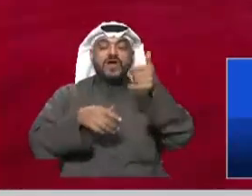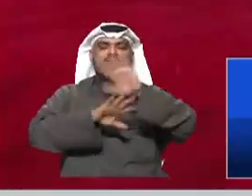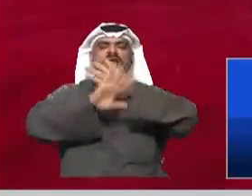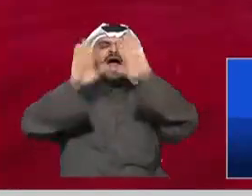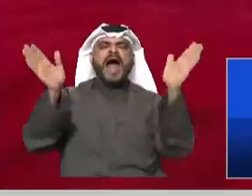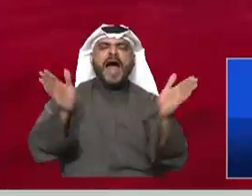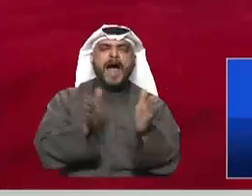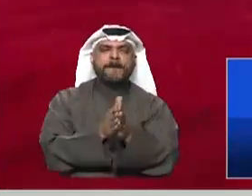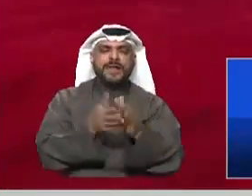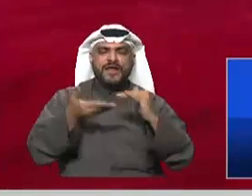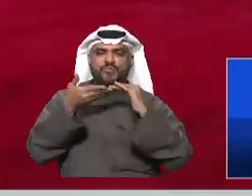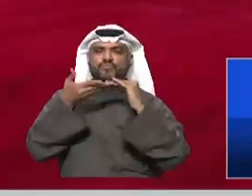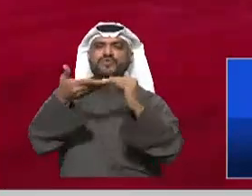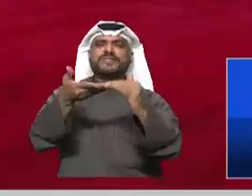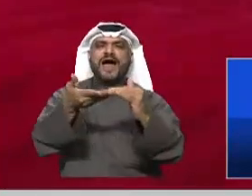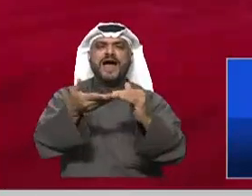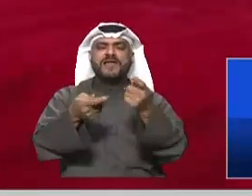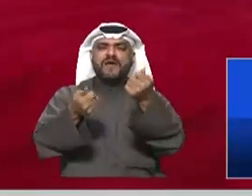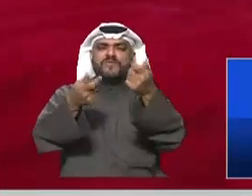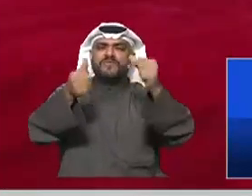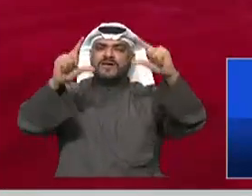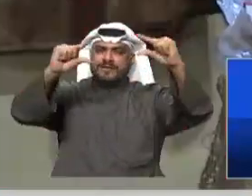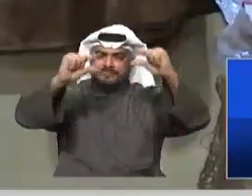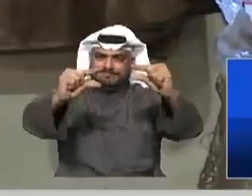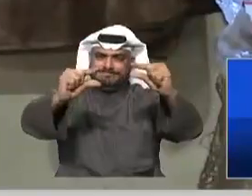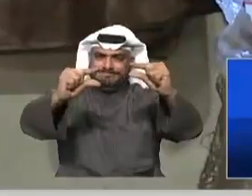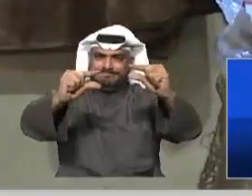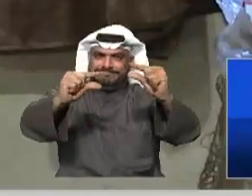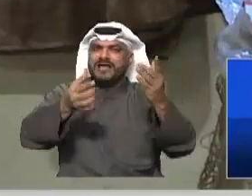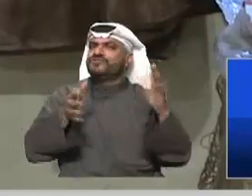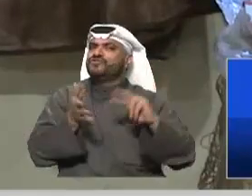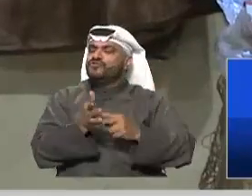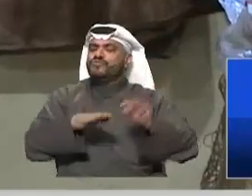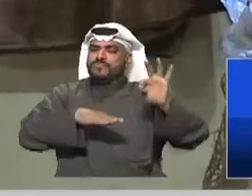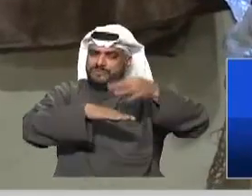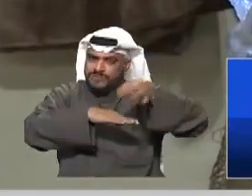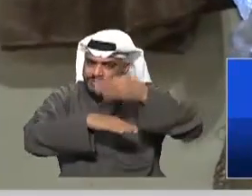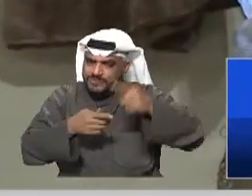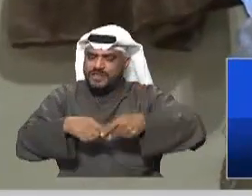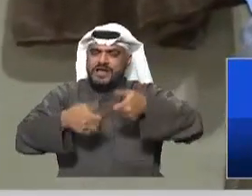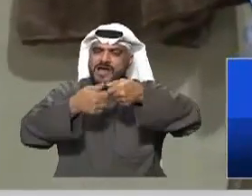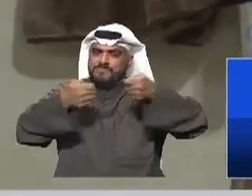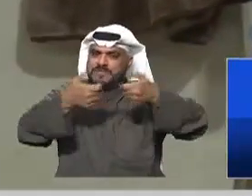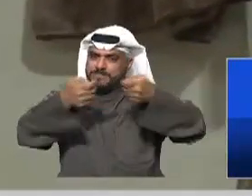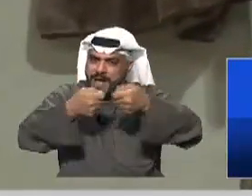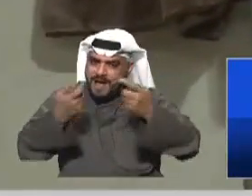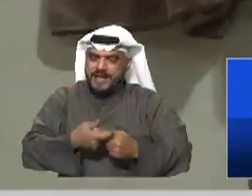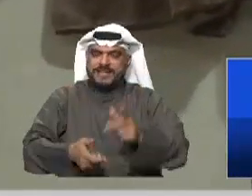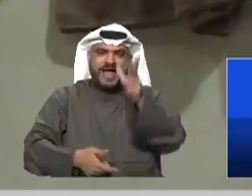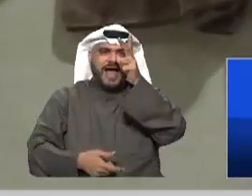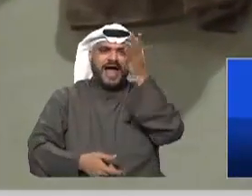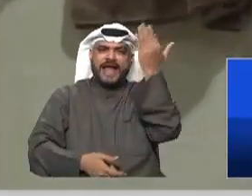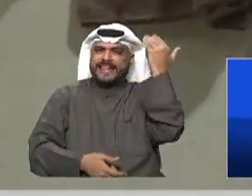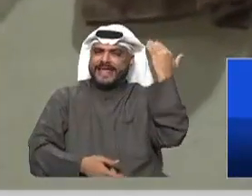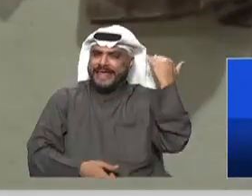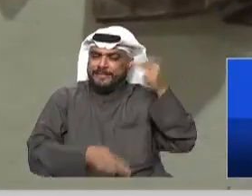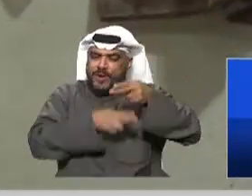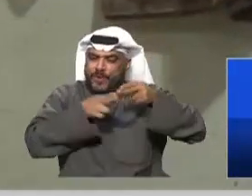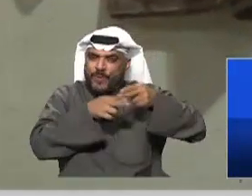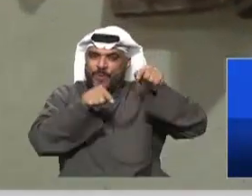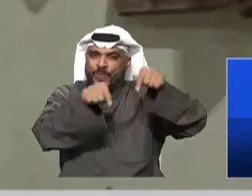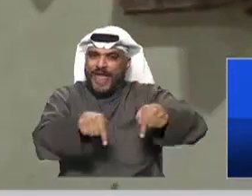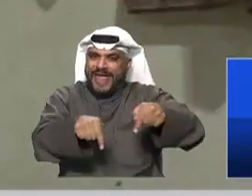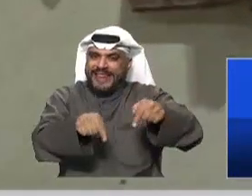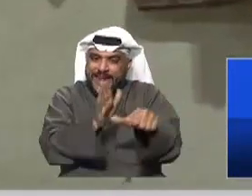المشاريع الصغيره هنا والاسعار جدا رمزيه حقهم كدعم لهم اغلب اللي مشاركين يعني مشاريع توها باديه